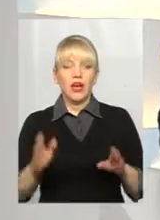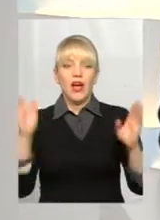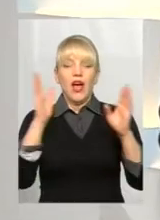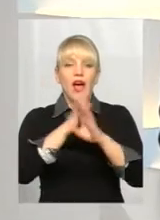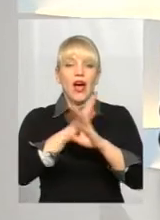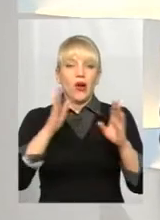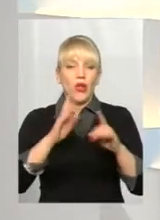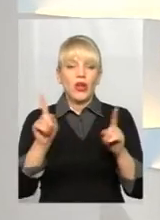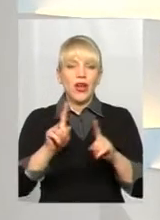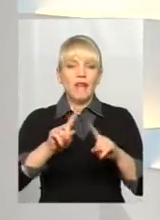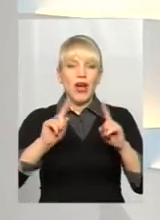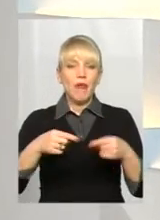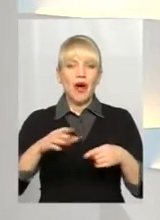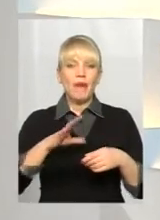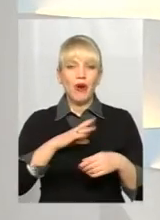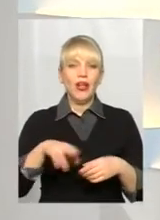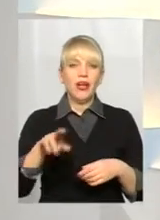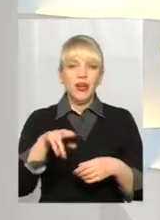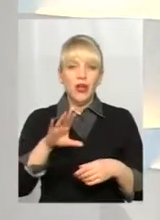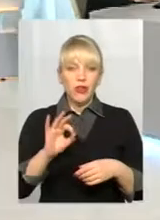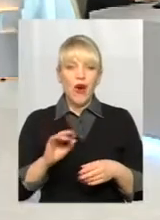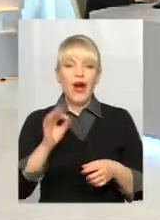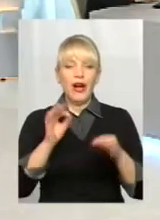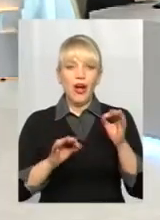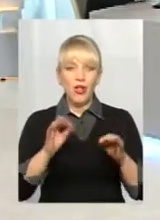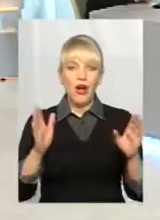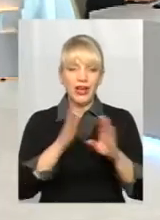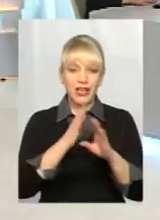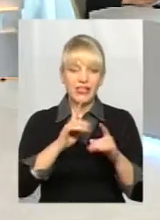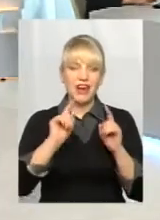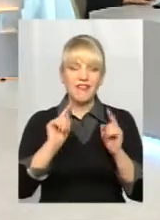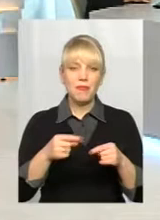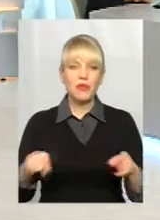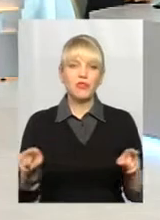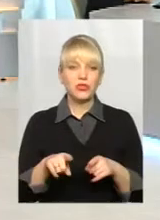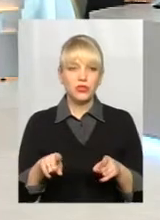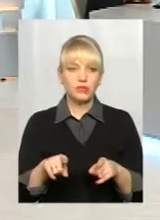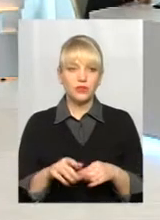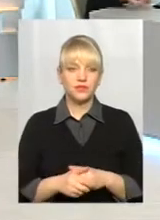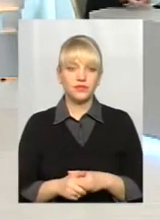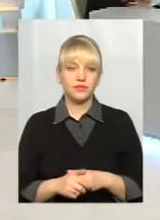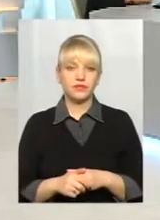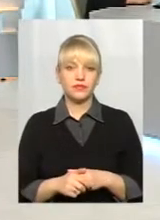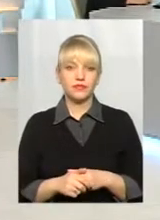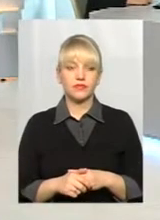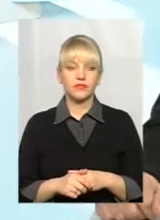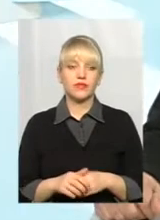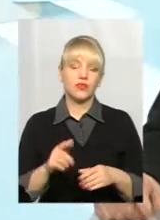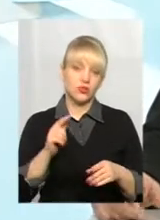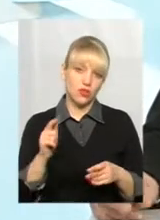щоб вимоги були щодо екологічних вимог, так? Ну, тобто, щоб вони були очищені. Але, знову ж таки,